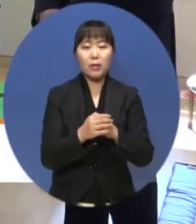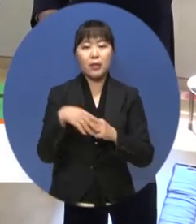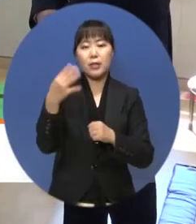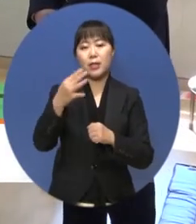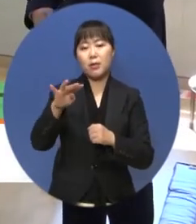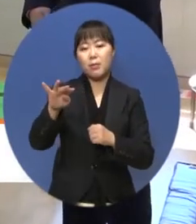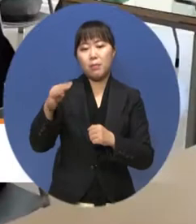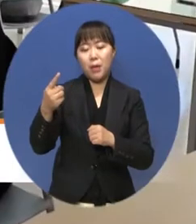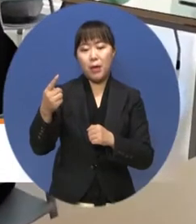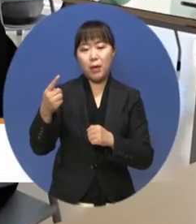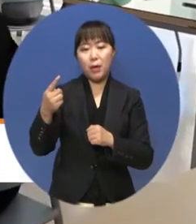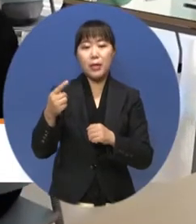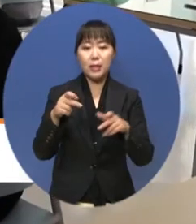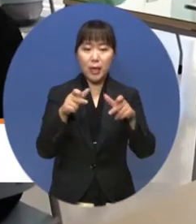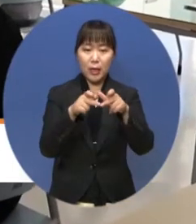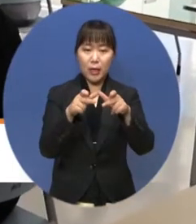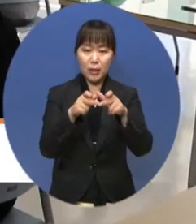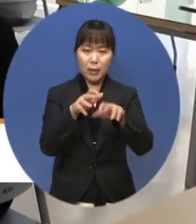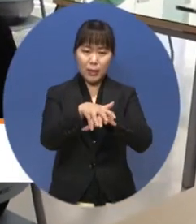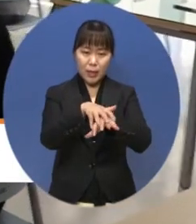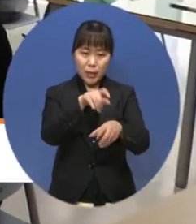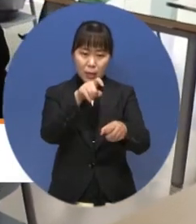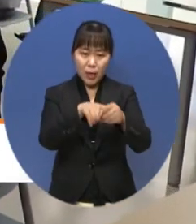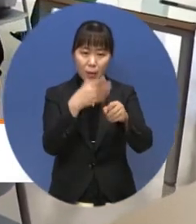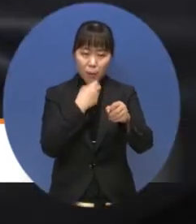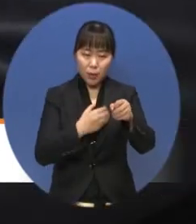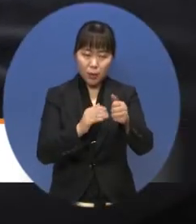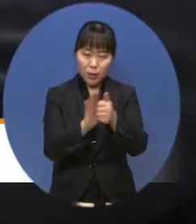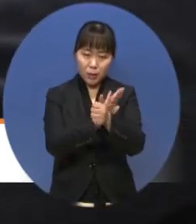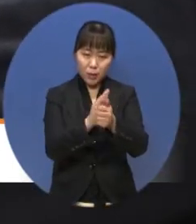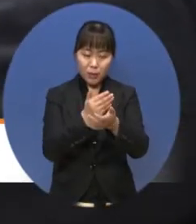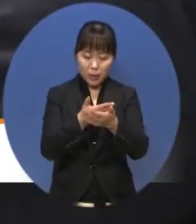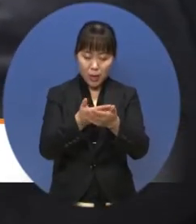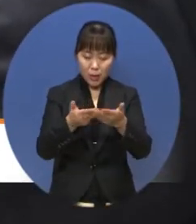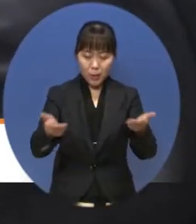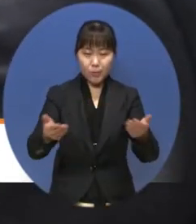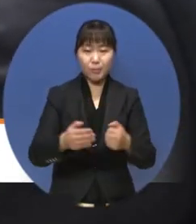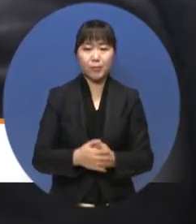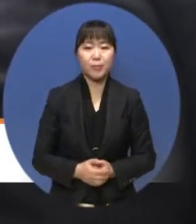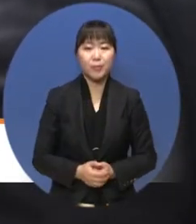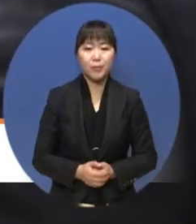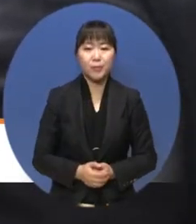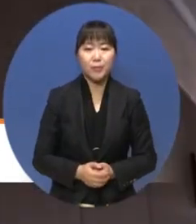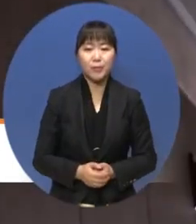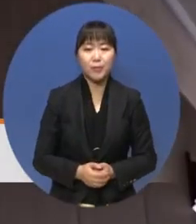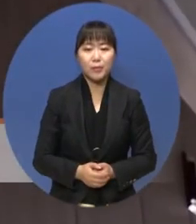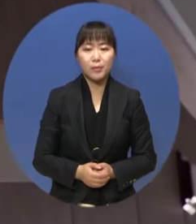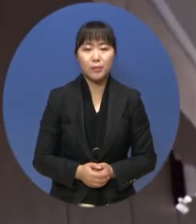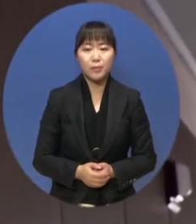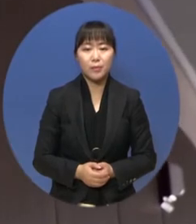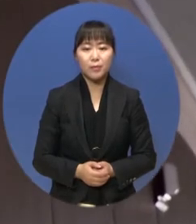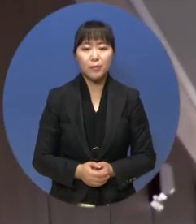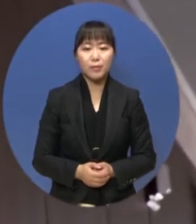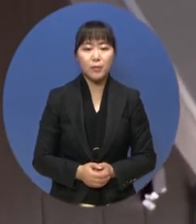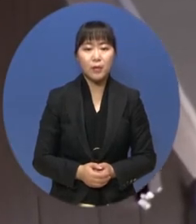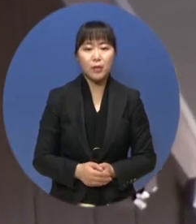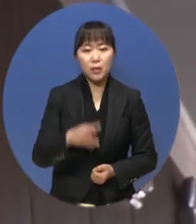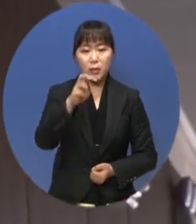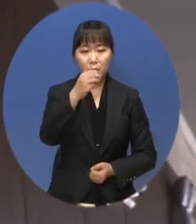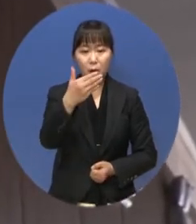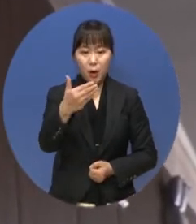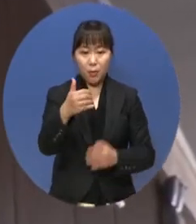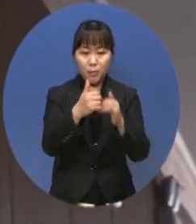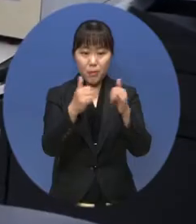백여 장애인들에게 체계적인 복지서비스를 제공하게 됐습니다 39명의